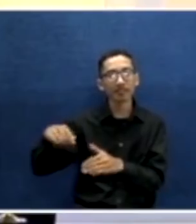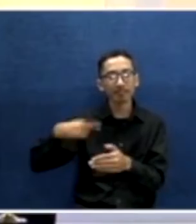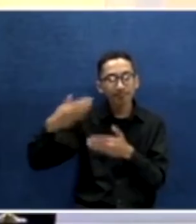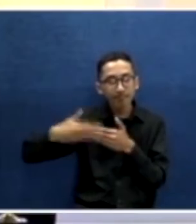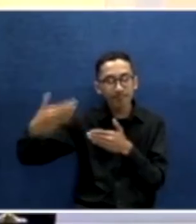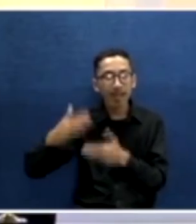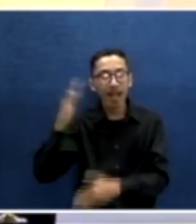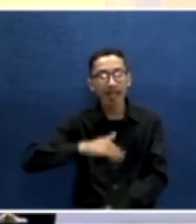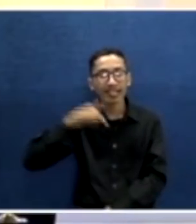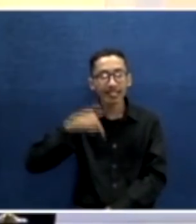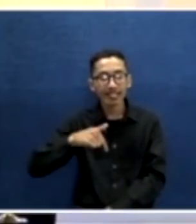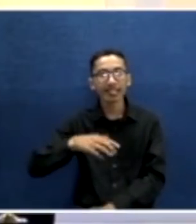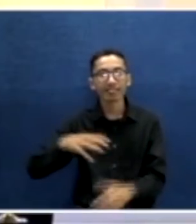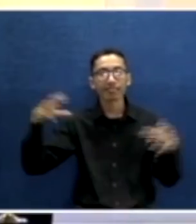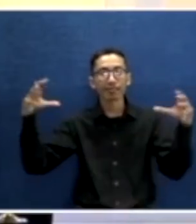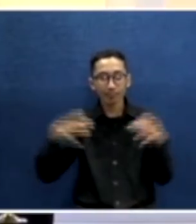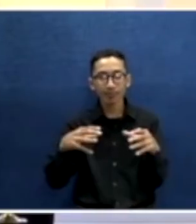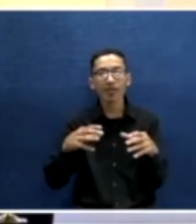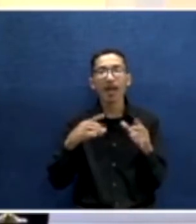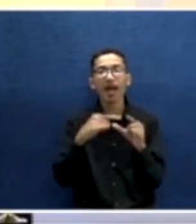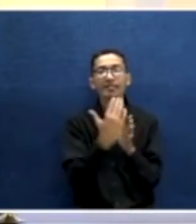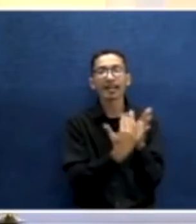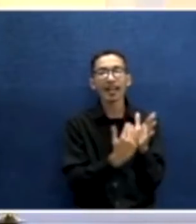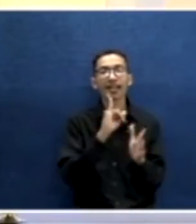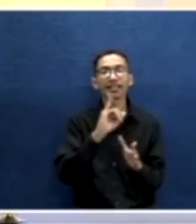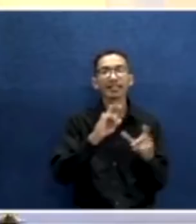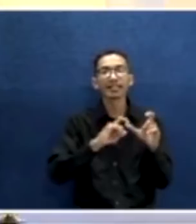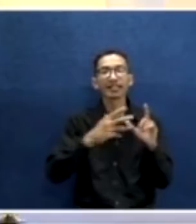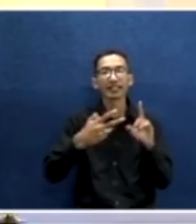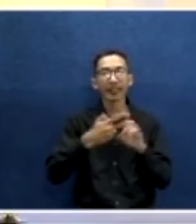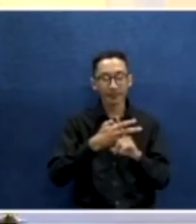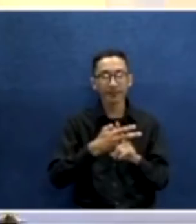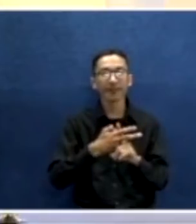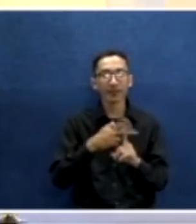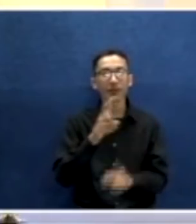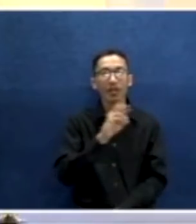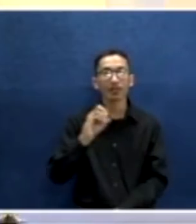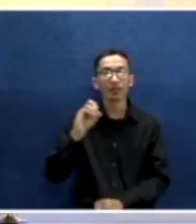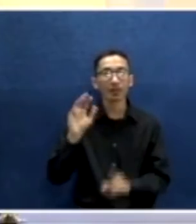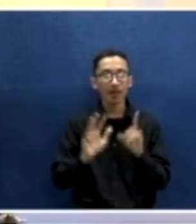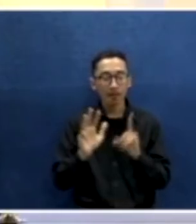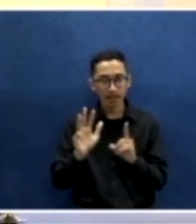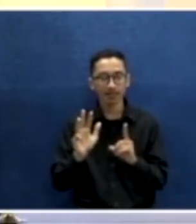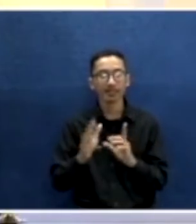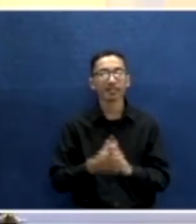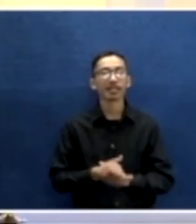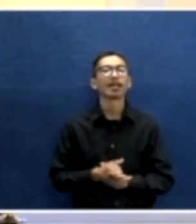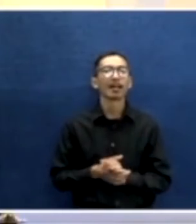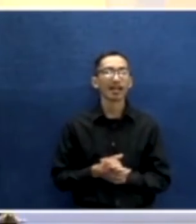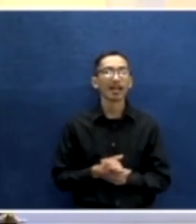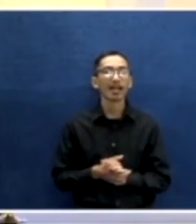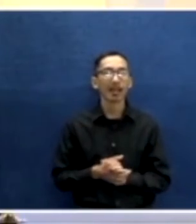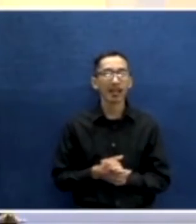mengadakan Indonesia Syariah Economic festival Kenapa kamu dan kita harus peduli dan kemudian